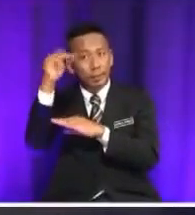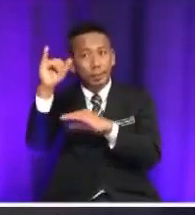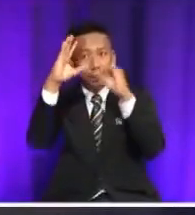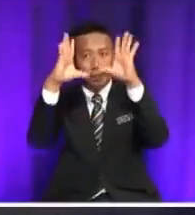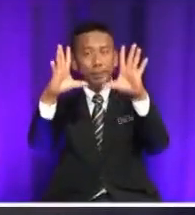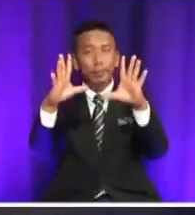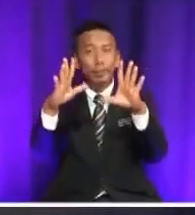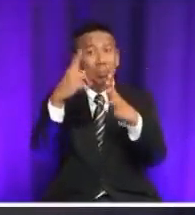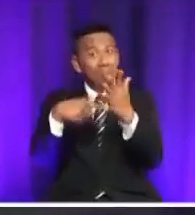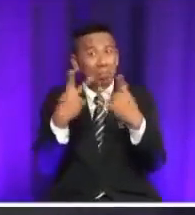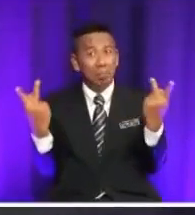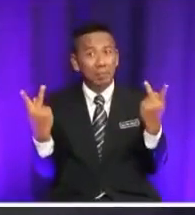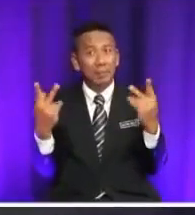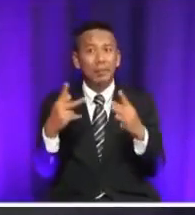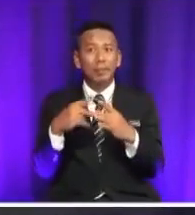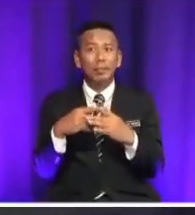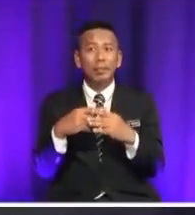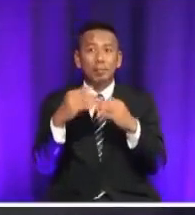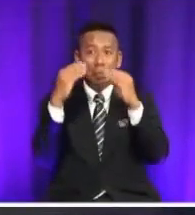apa kabar